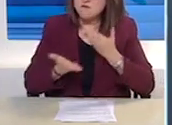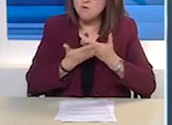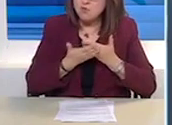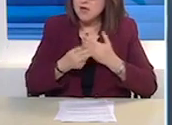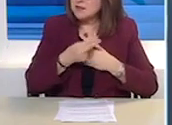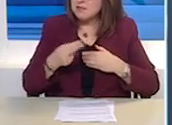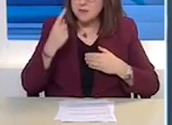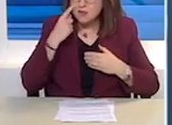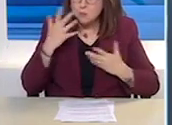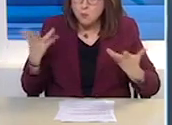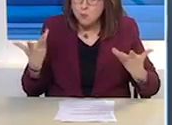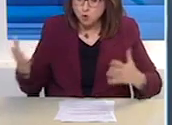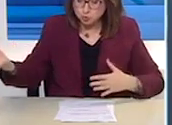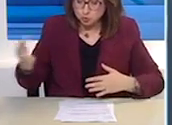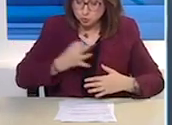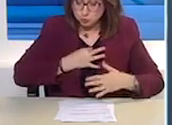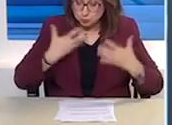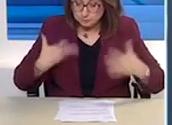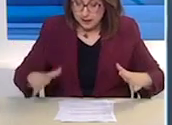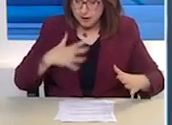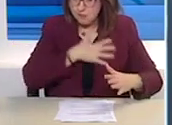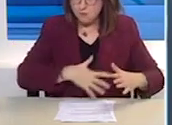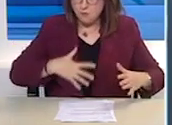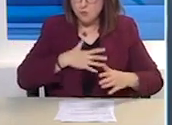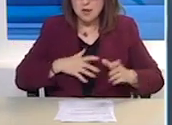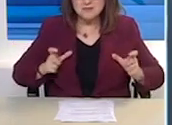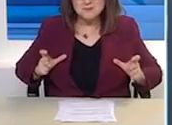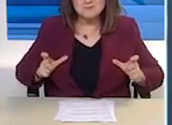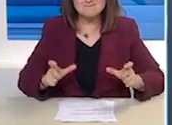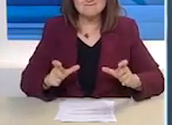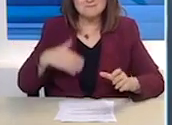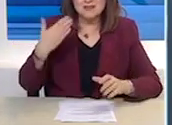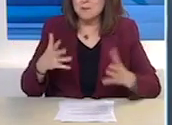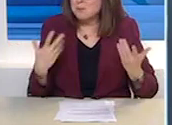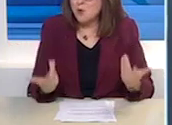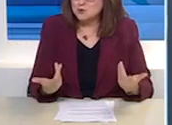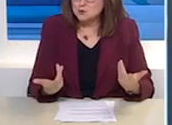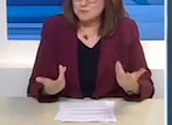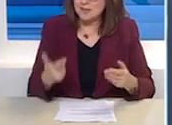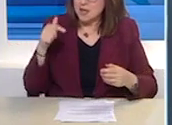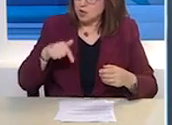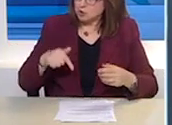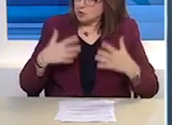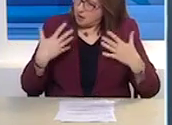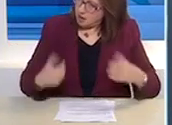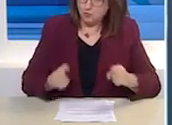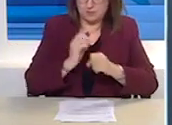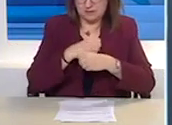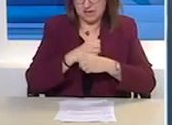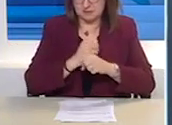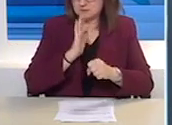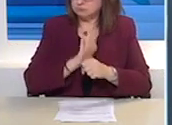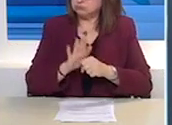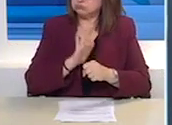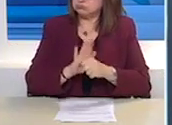στιγμή υπάρχει επάρκεια για το έλεγχο που γίνεται με αυστηρά εργαστηριακά κριτήρια και φυσικά οι δυνάμεις μας είναι ενωμένες. ώστε